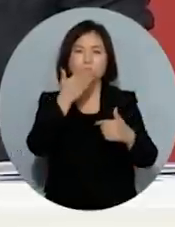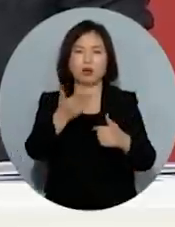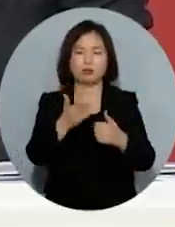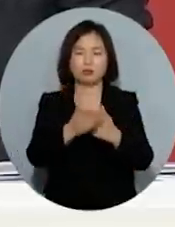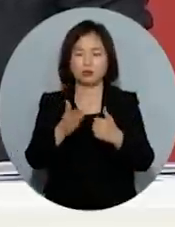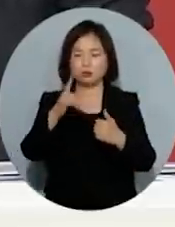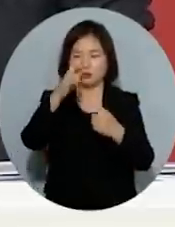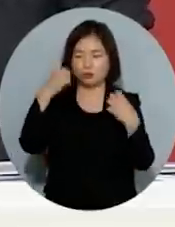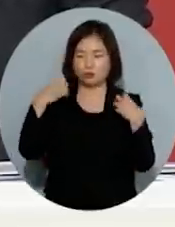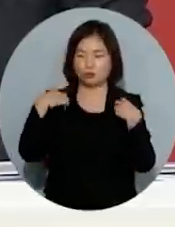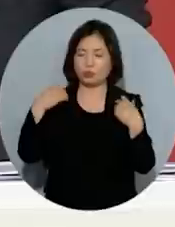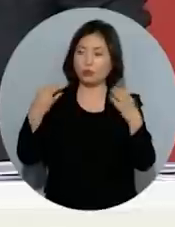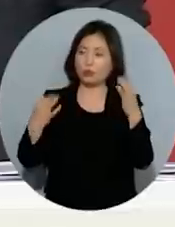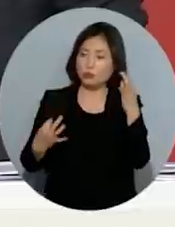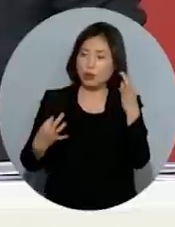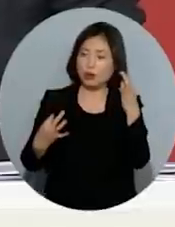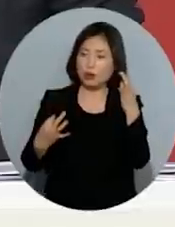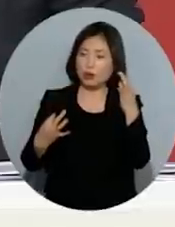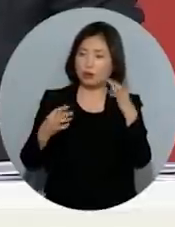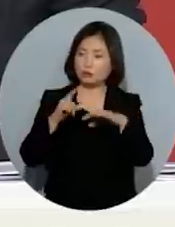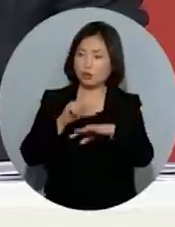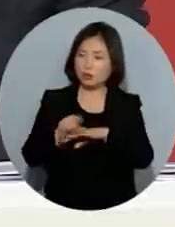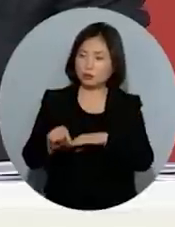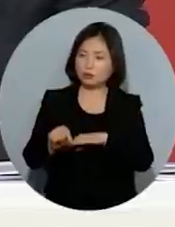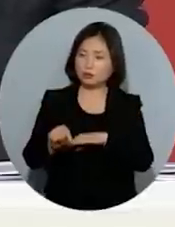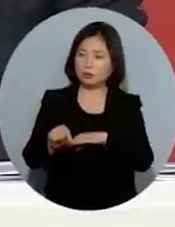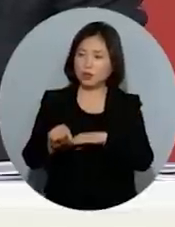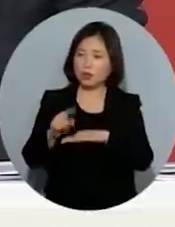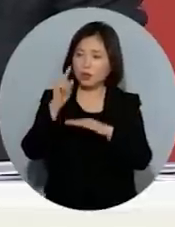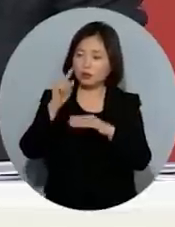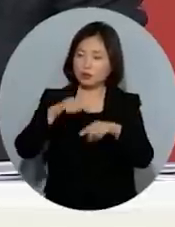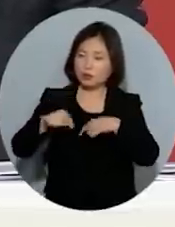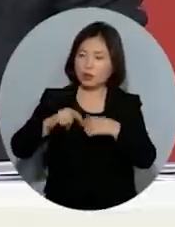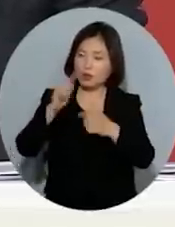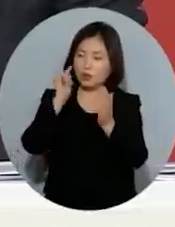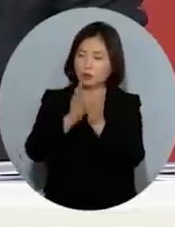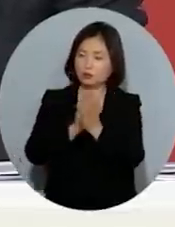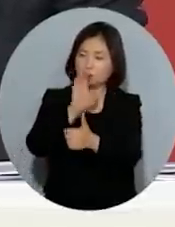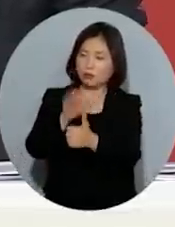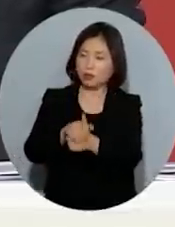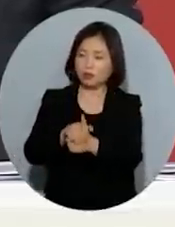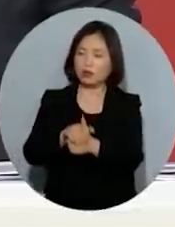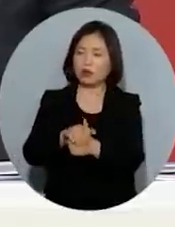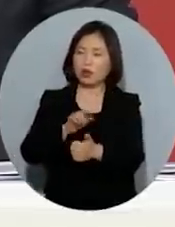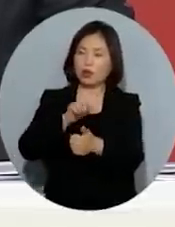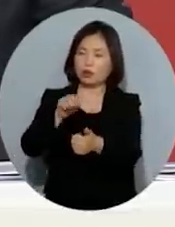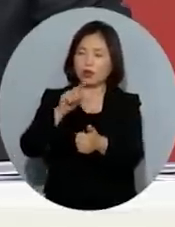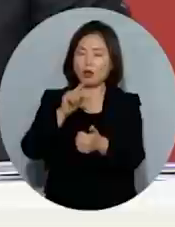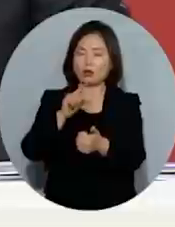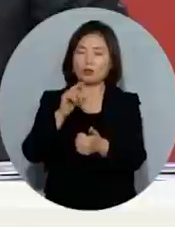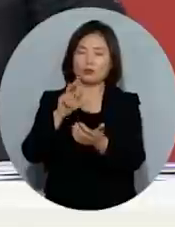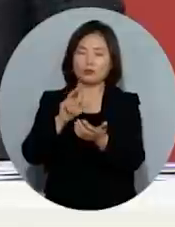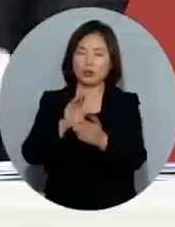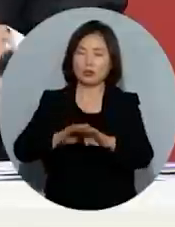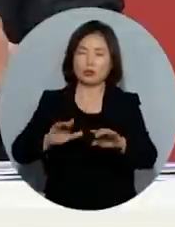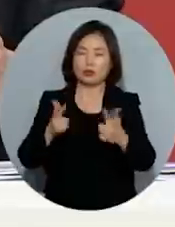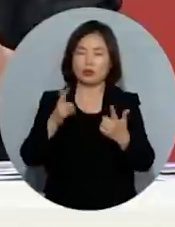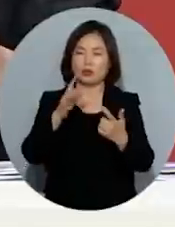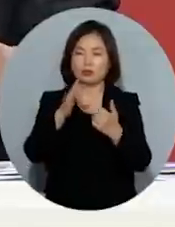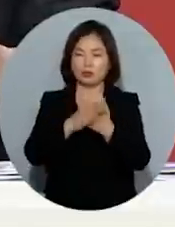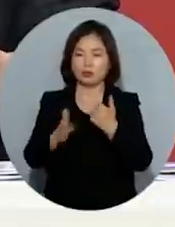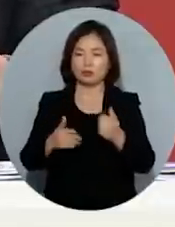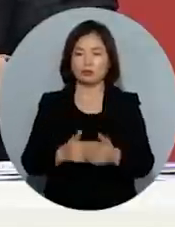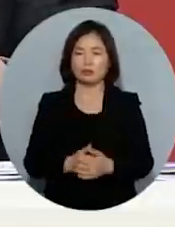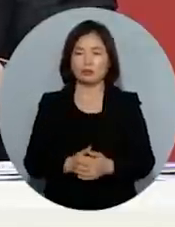저는 정부가 그냥 가만히 지방 뭐 자치에 그냥 내버려 둔다고 해결될 문제가 아니거든요. 그래서